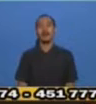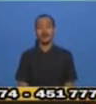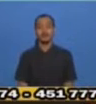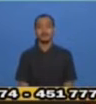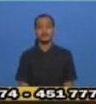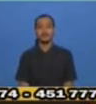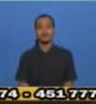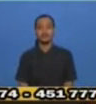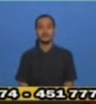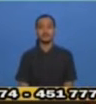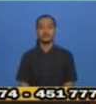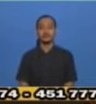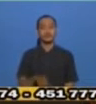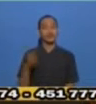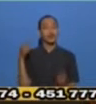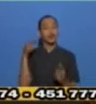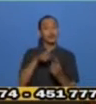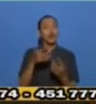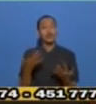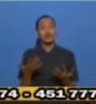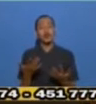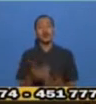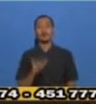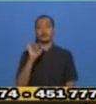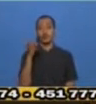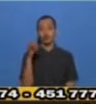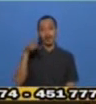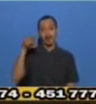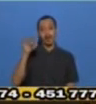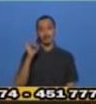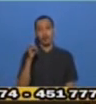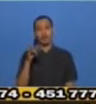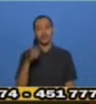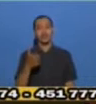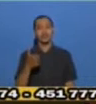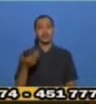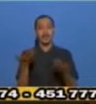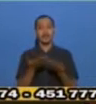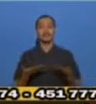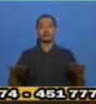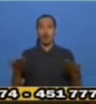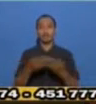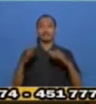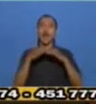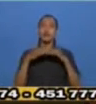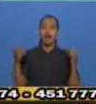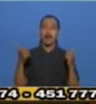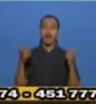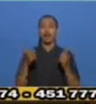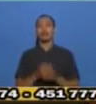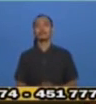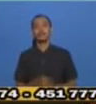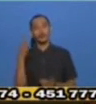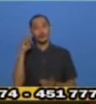untuk membuat Jogja ini kembali pada kondisi yang aman untuk